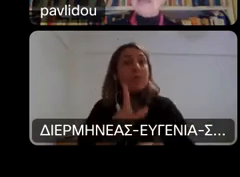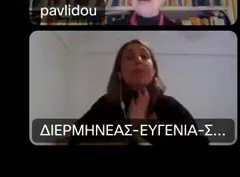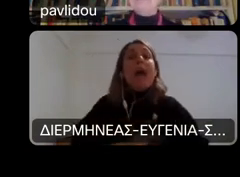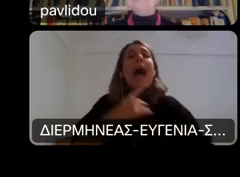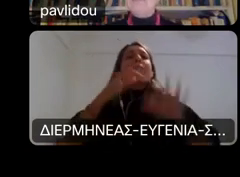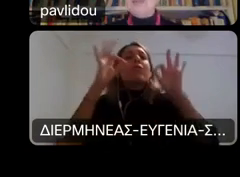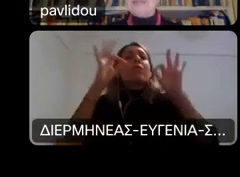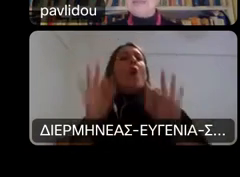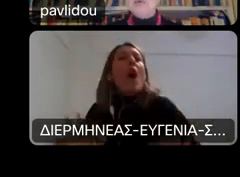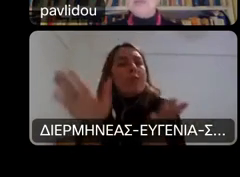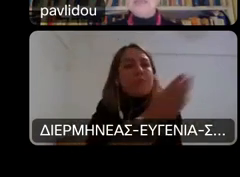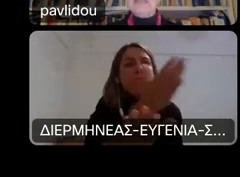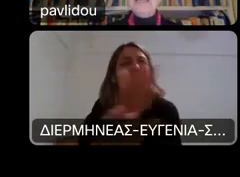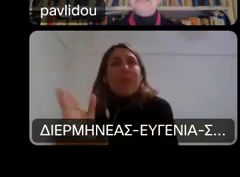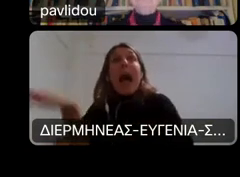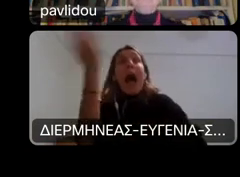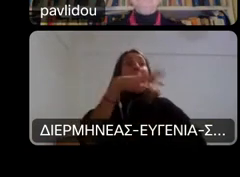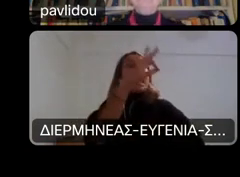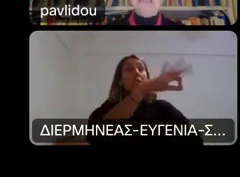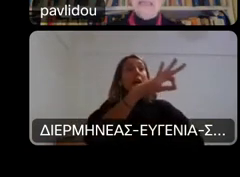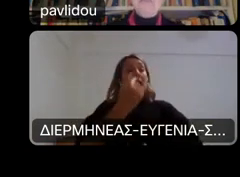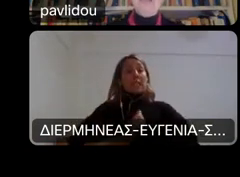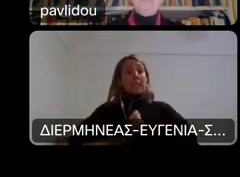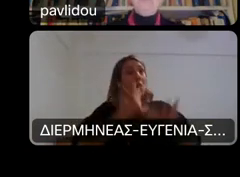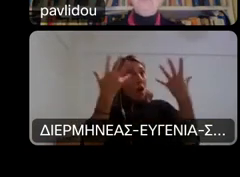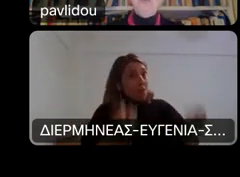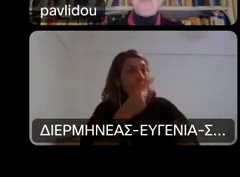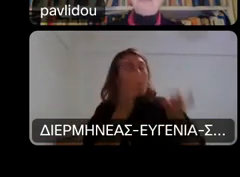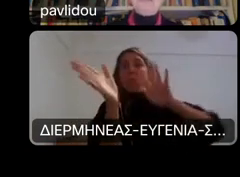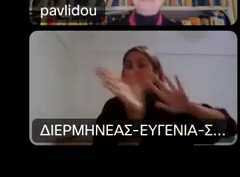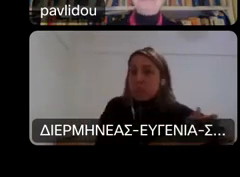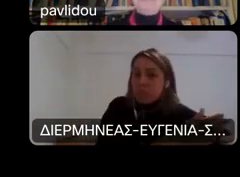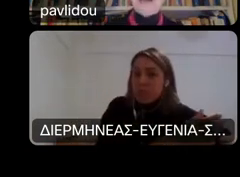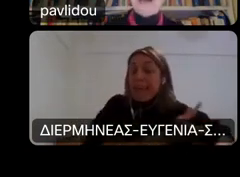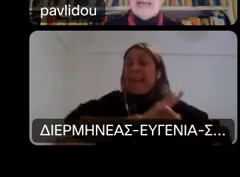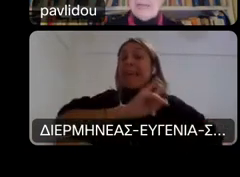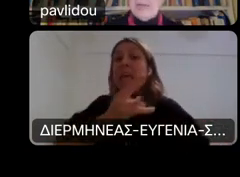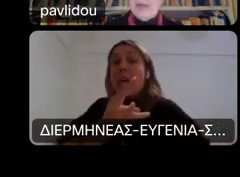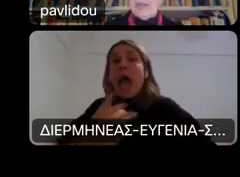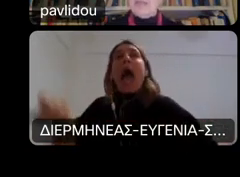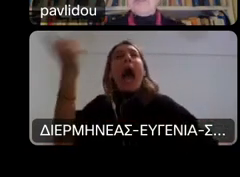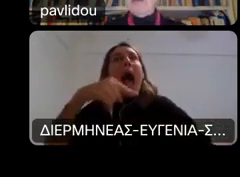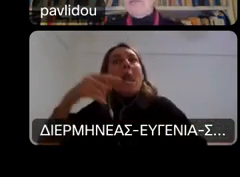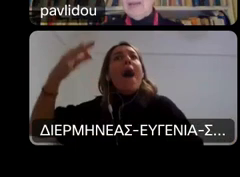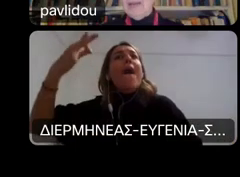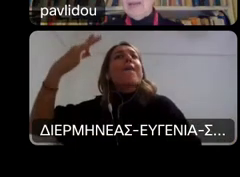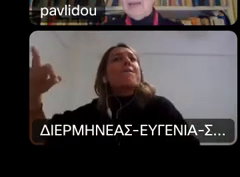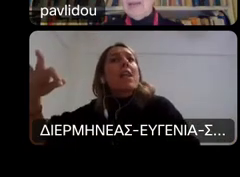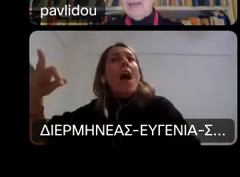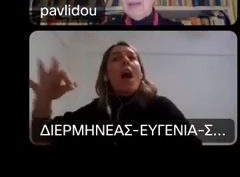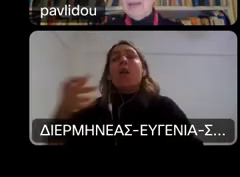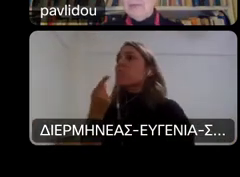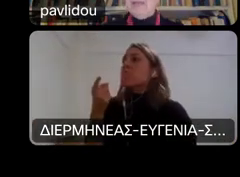αγνοώντας άλλες έμφυλες ταυτότητες ή παίρνουμε υπόψη και άλλα φύλα. Και ποια φύλα είναι